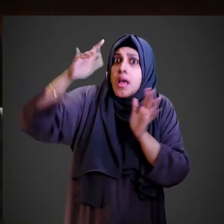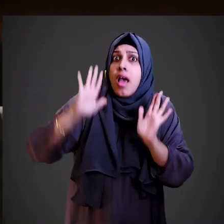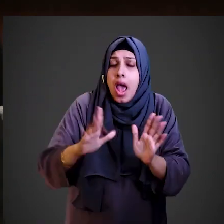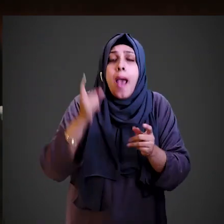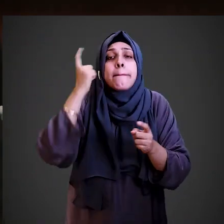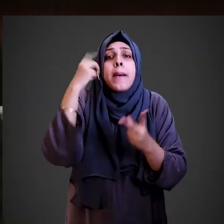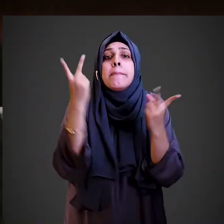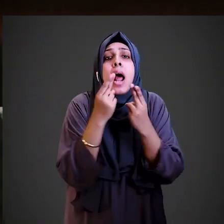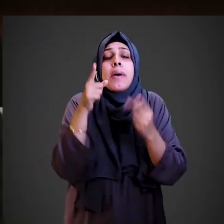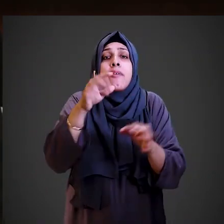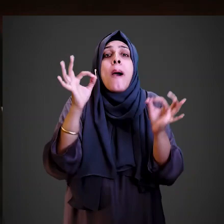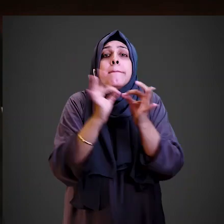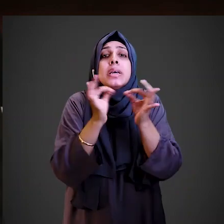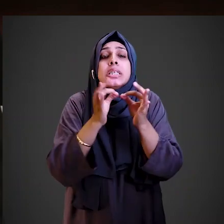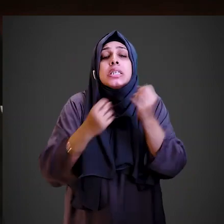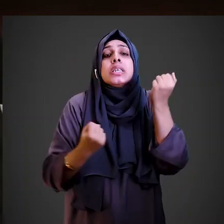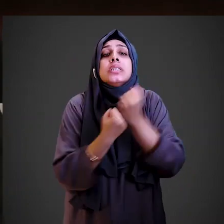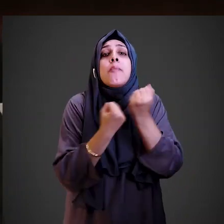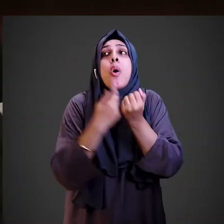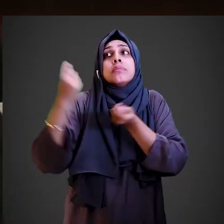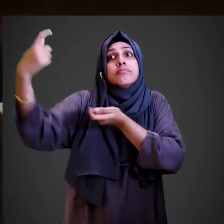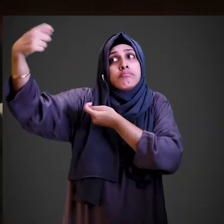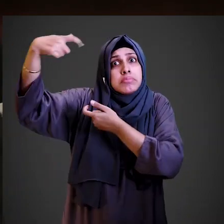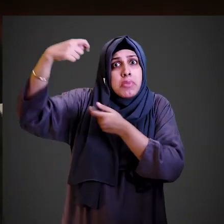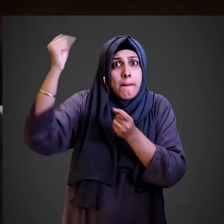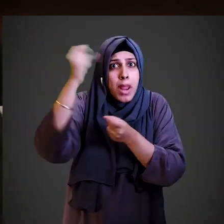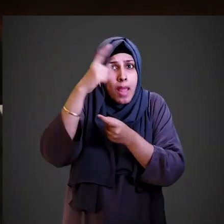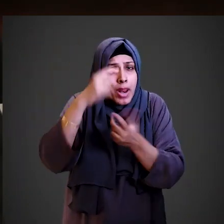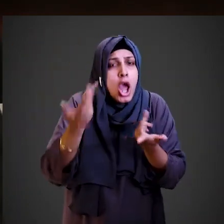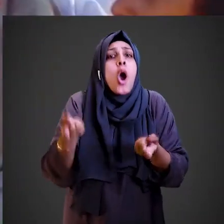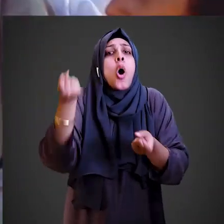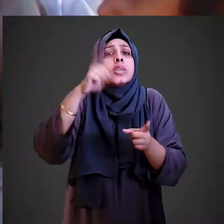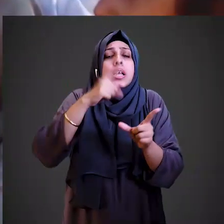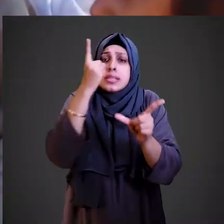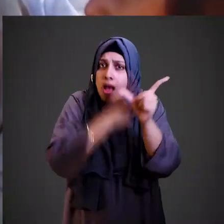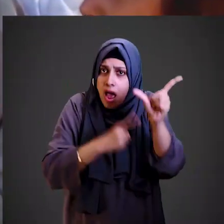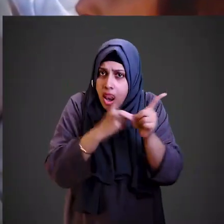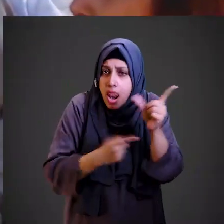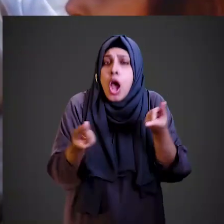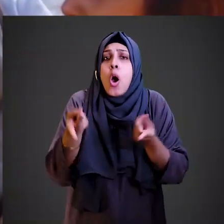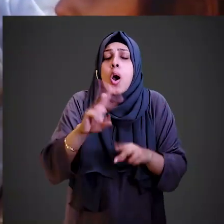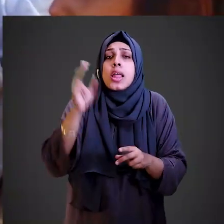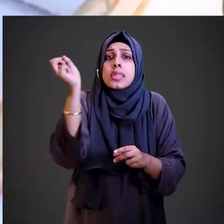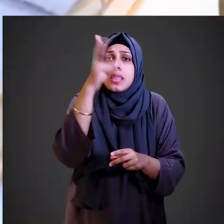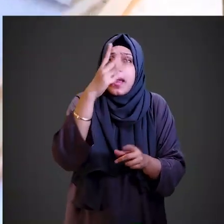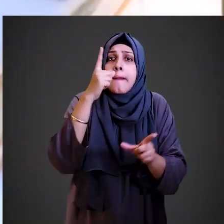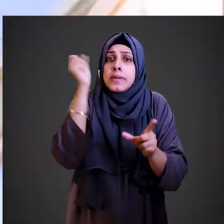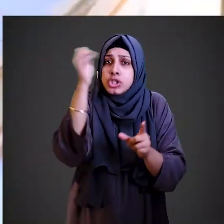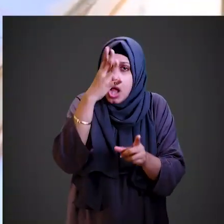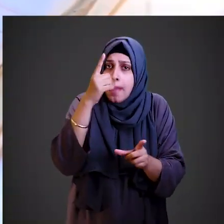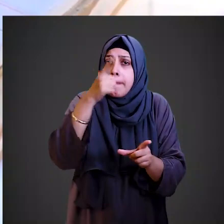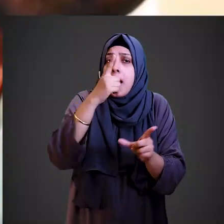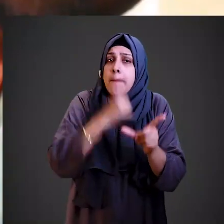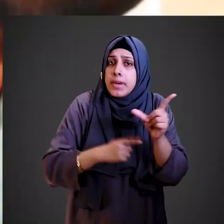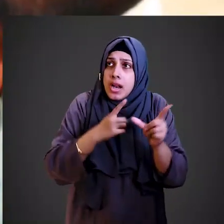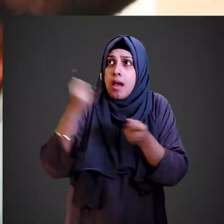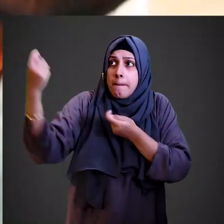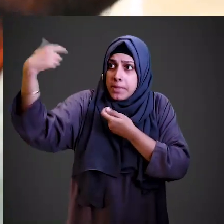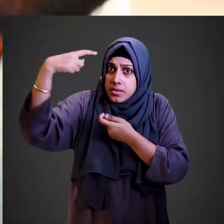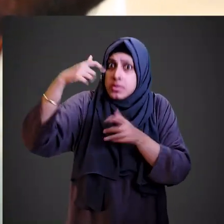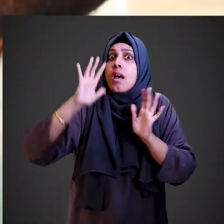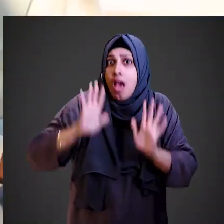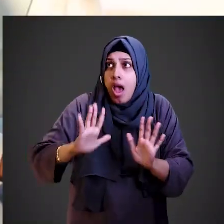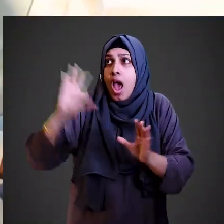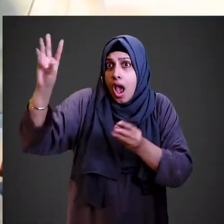لیتے ہیں، جیسے کہ ہم بے نظیر انکم سپورٹ پروگرام کے تحت بہت سے لوگ ماہانہ یا مطلب سال میں 3 یا 4